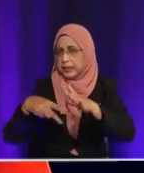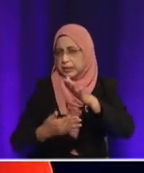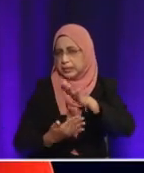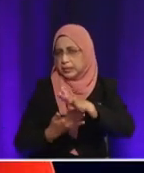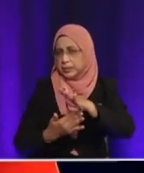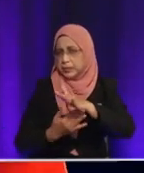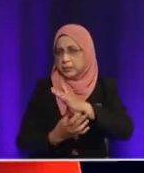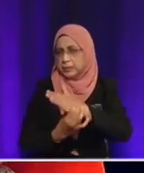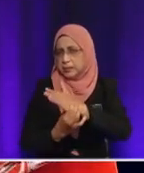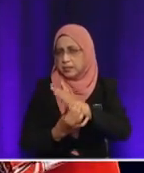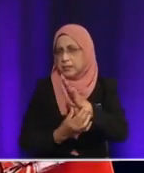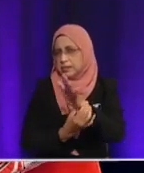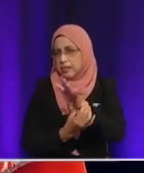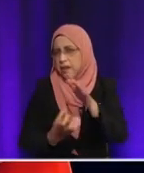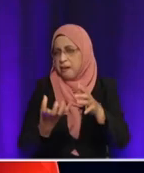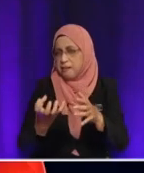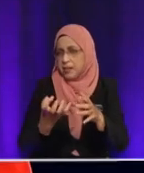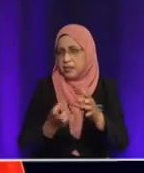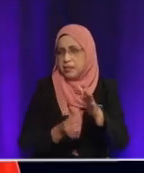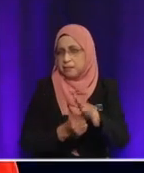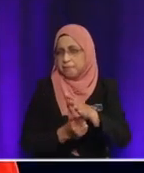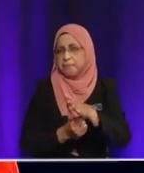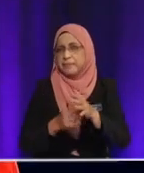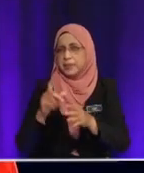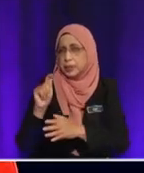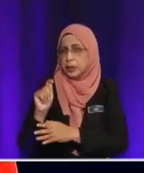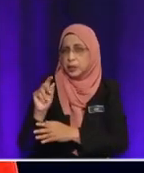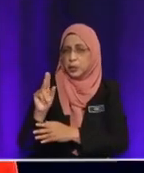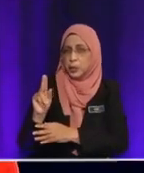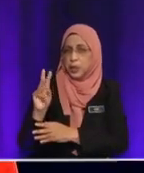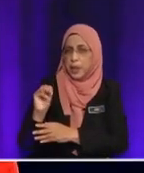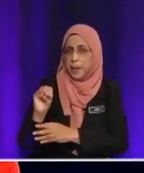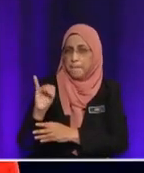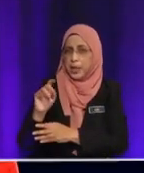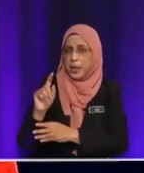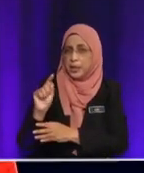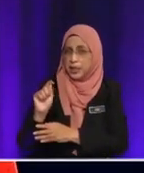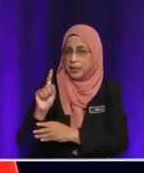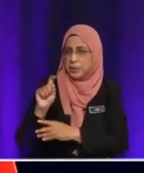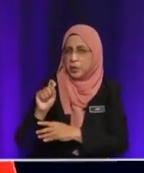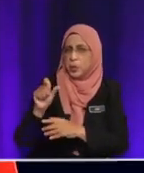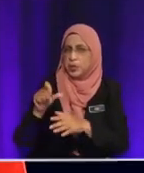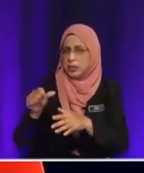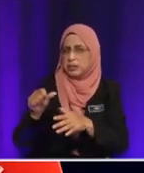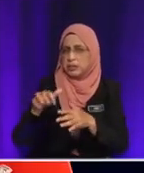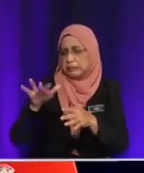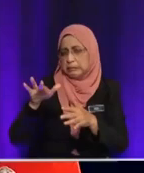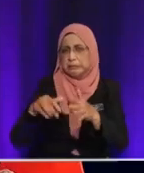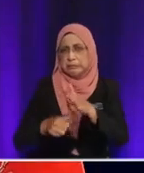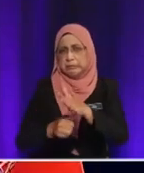apa cikgu Fatin? Sebab tempat-tempat yang keras, bila kita tekan gunakan jari kita,